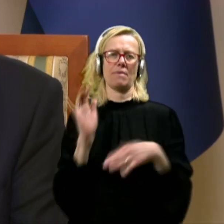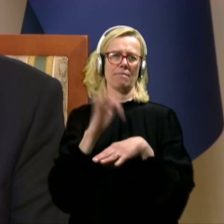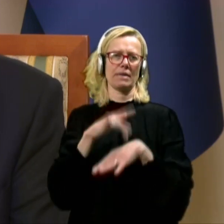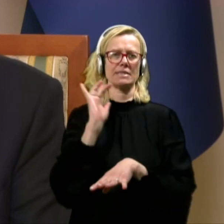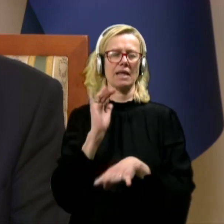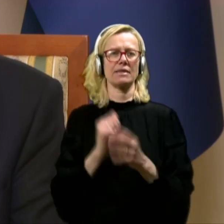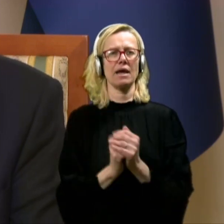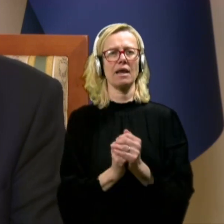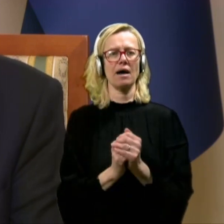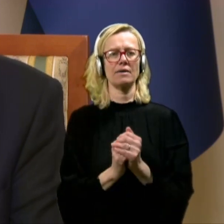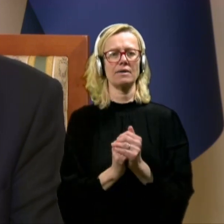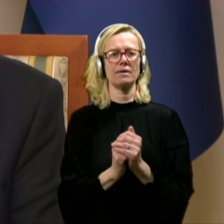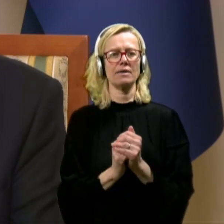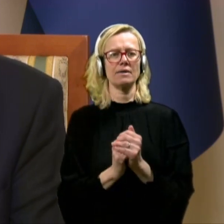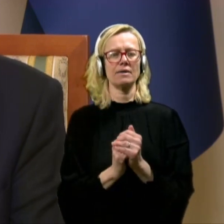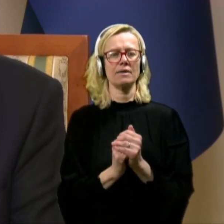je